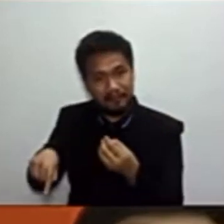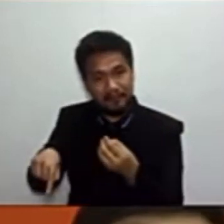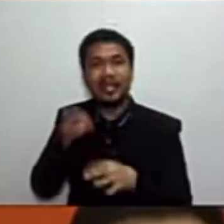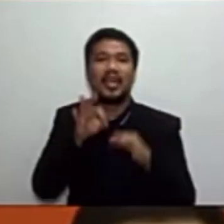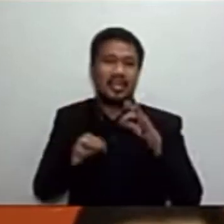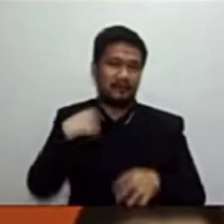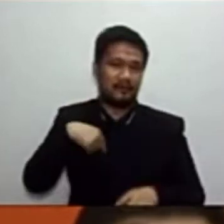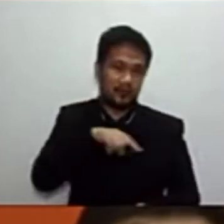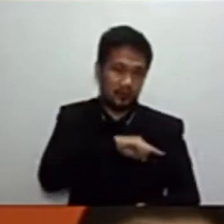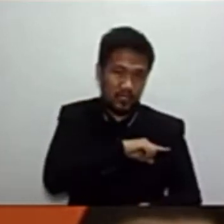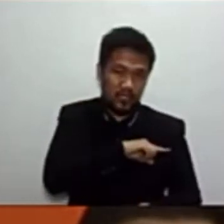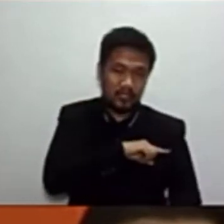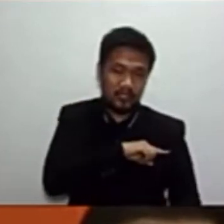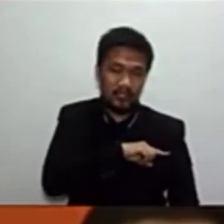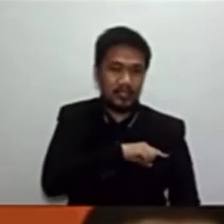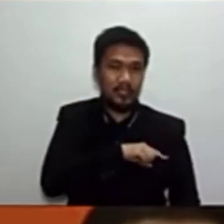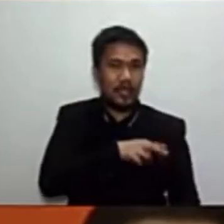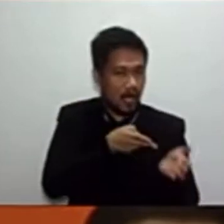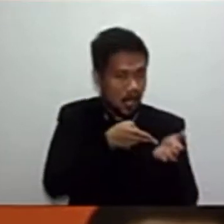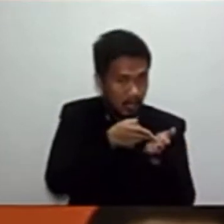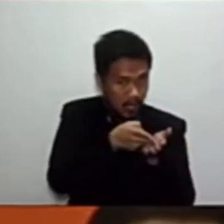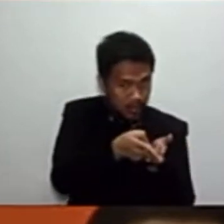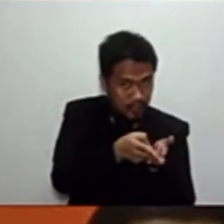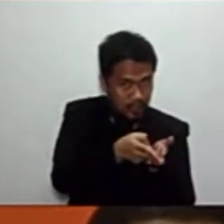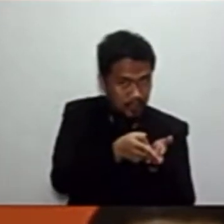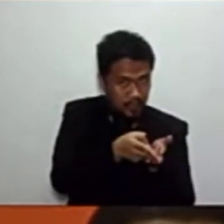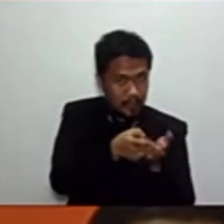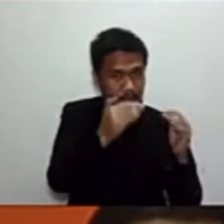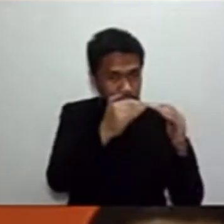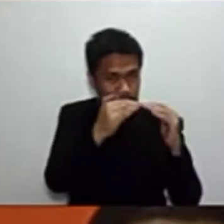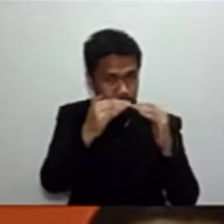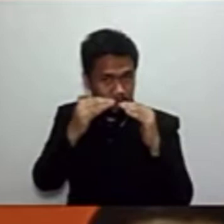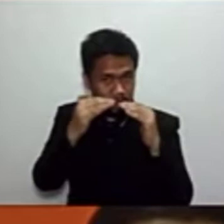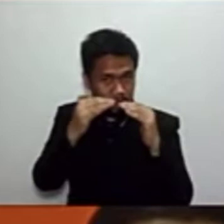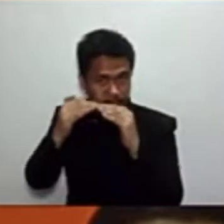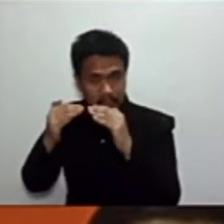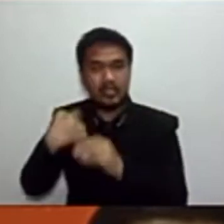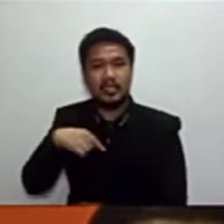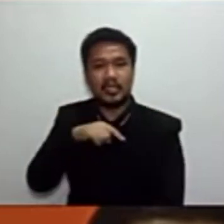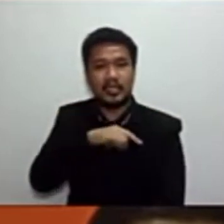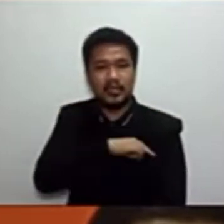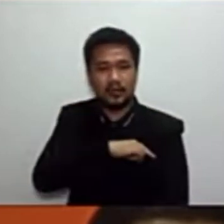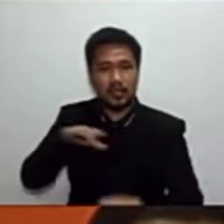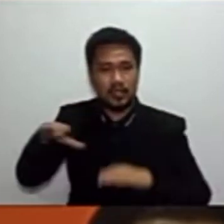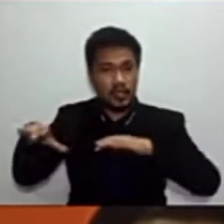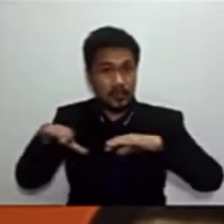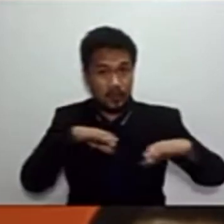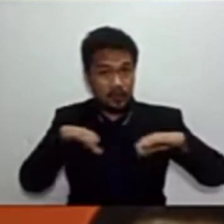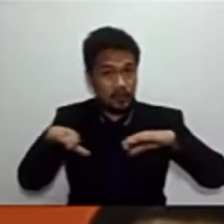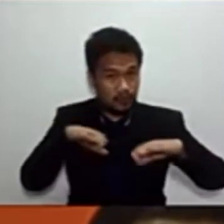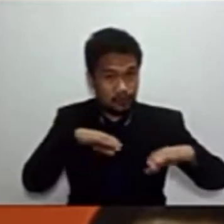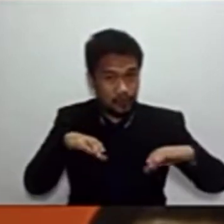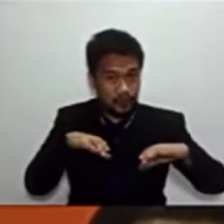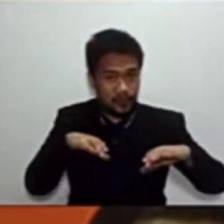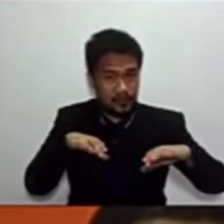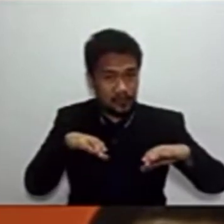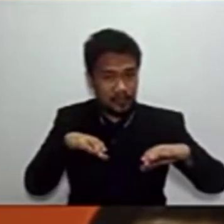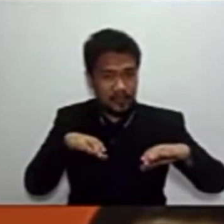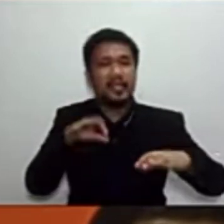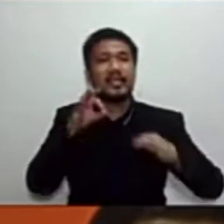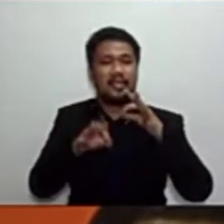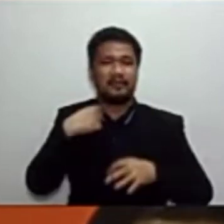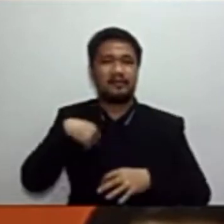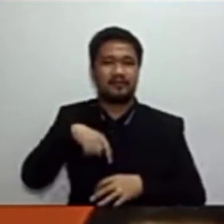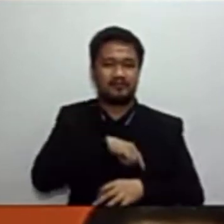at matuwid sa ating mga pamamaraan, sa pagdamay sa kapwa, lalo